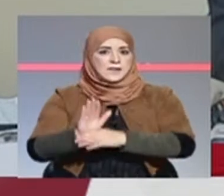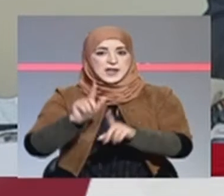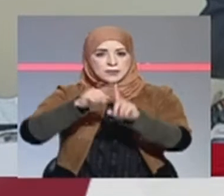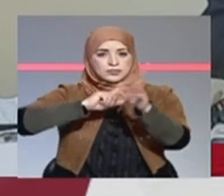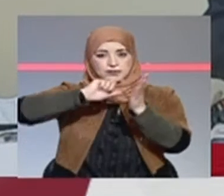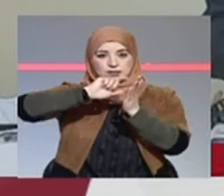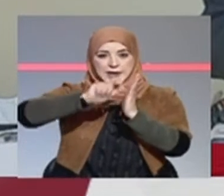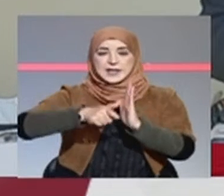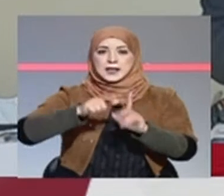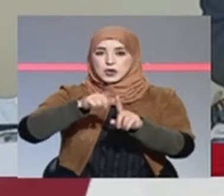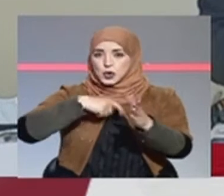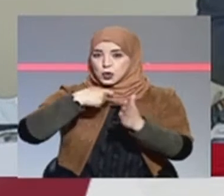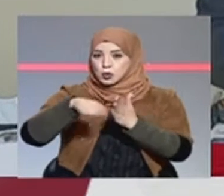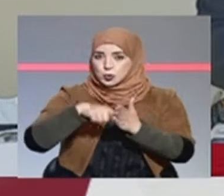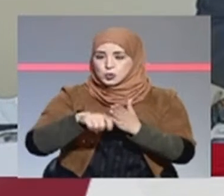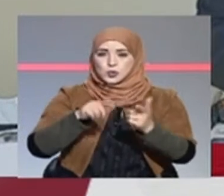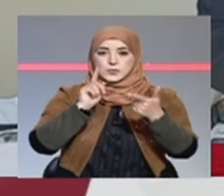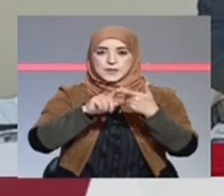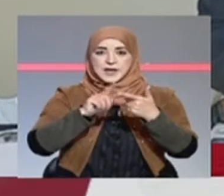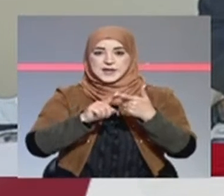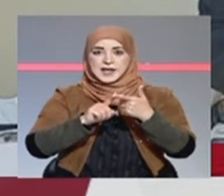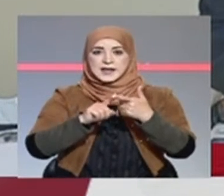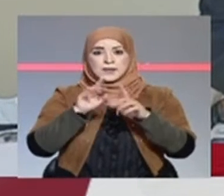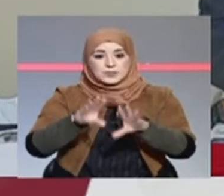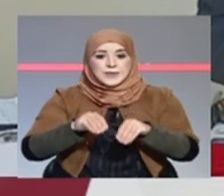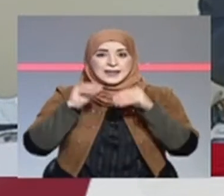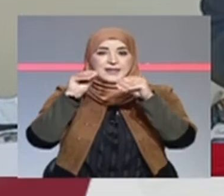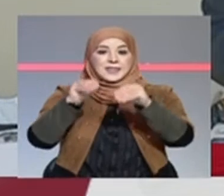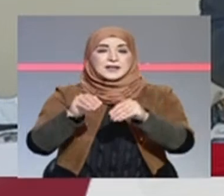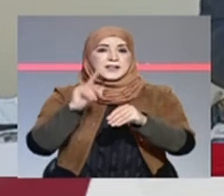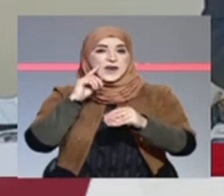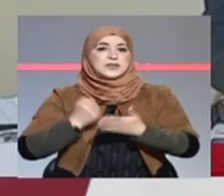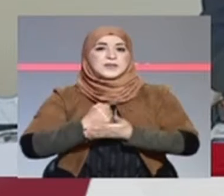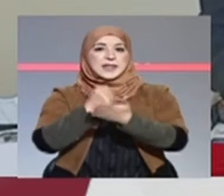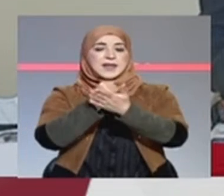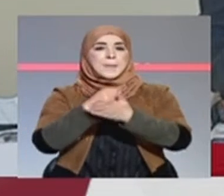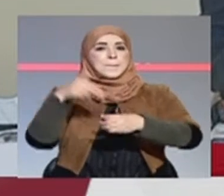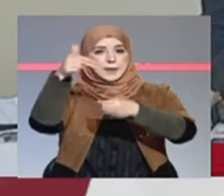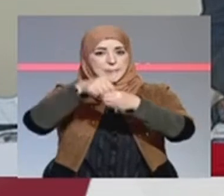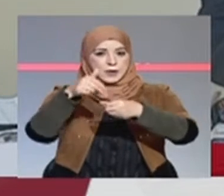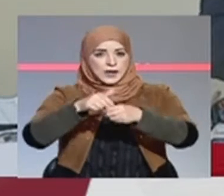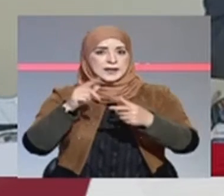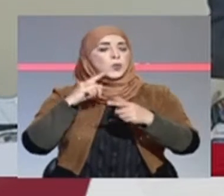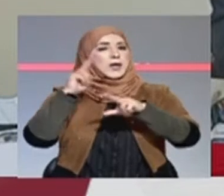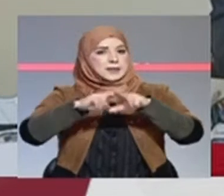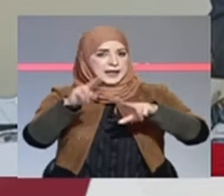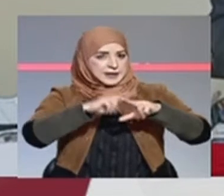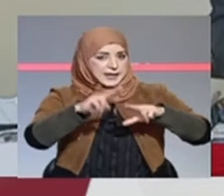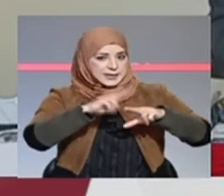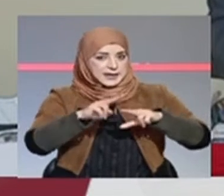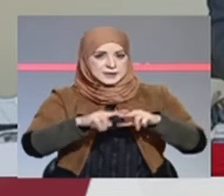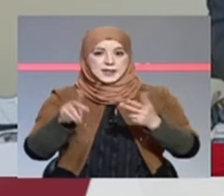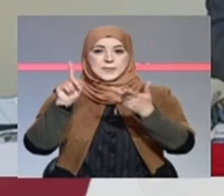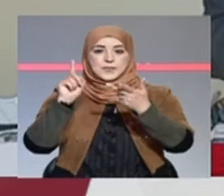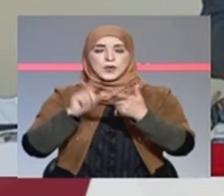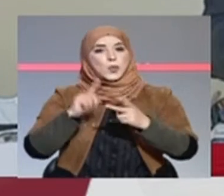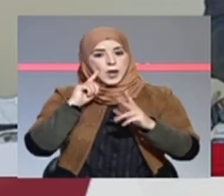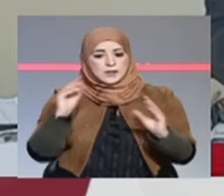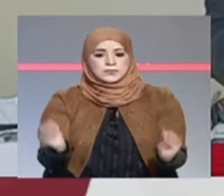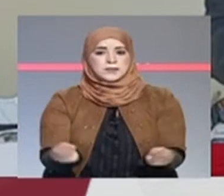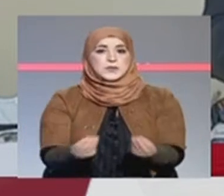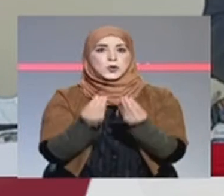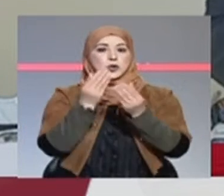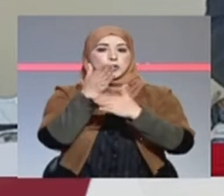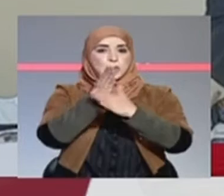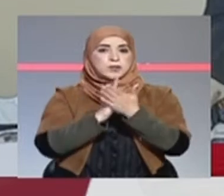في ثم رفع الدعم عن المحروقات واصلاح منظومه الدعم برمتها والشروع بجديه في